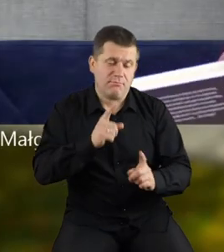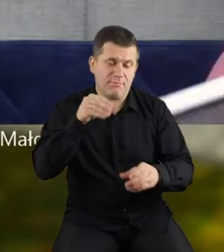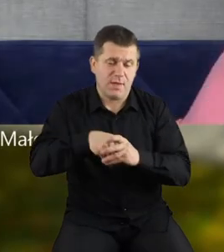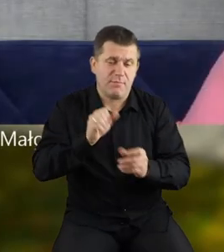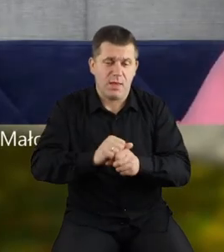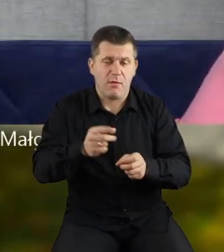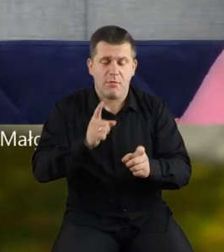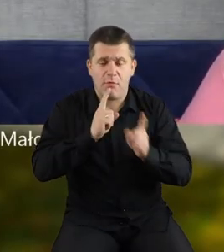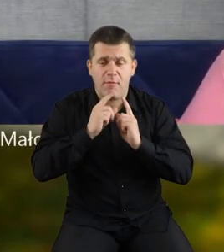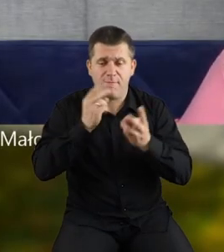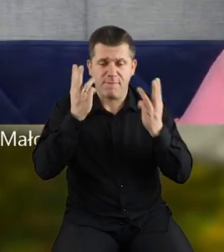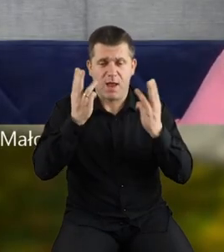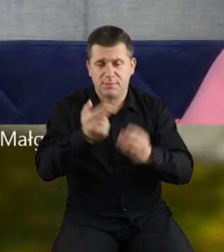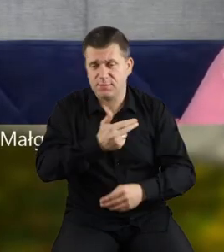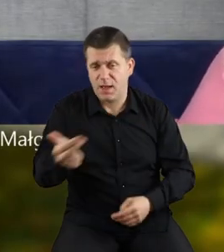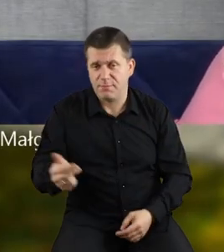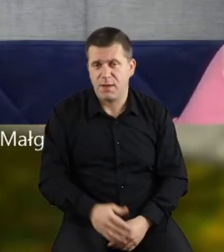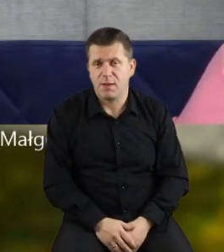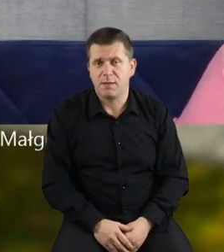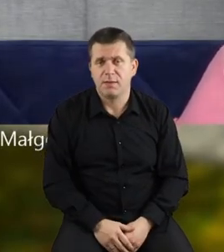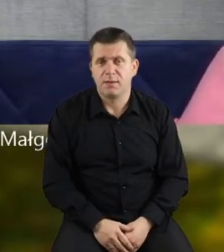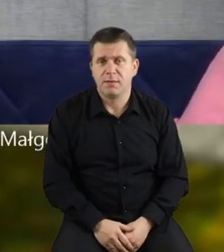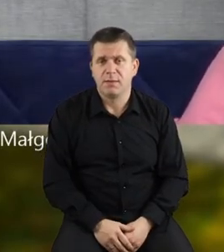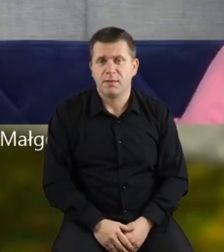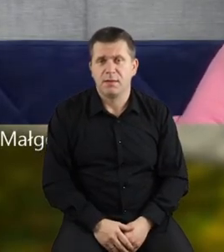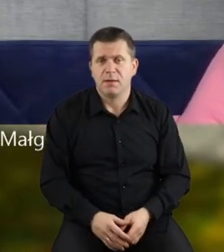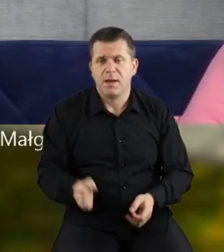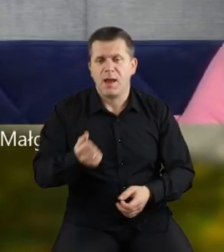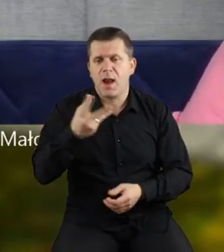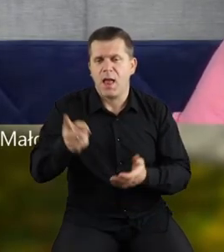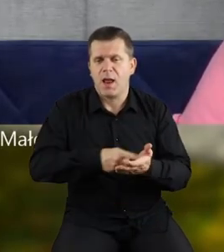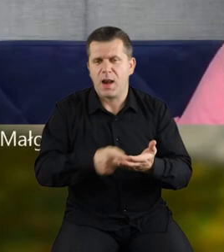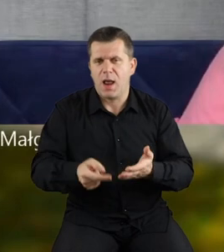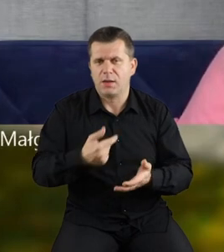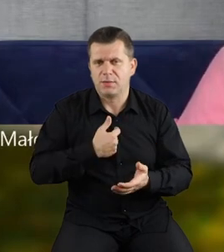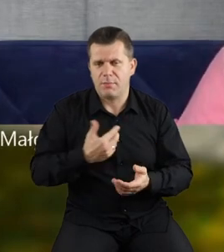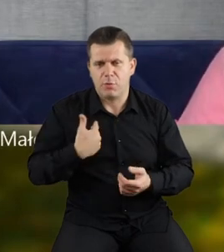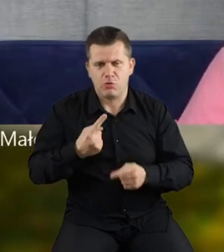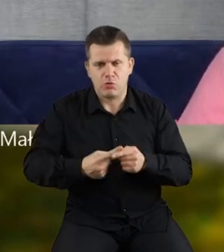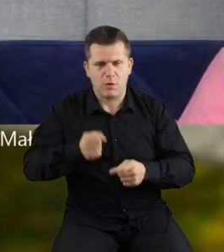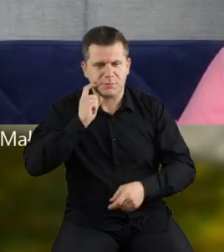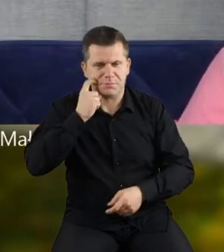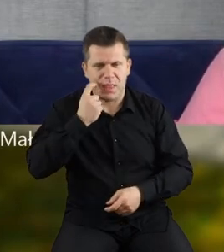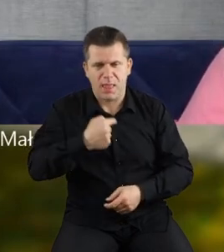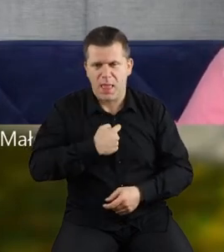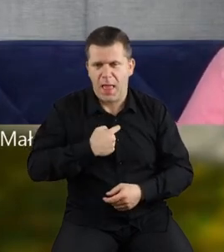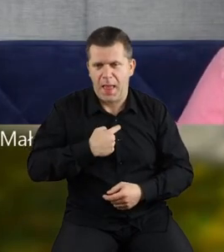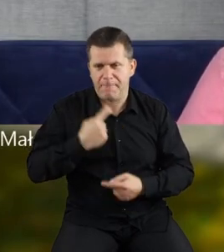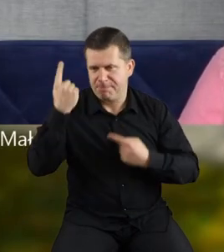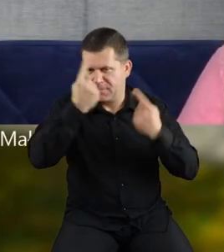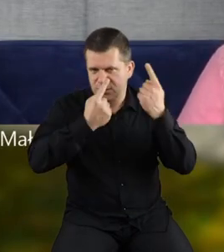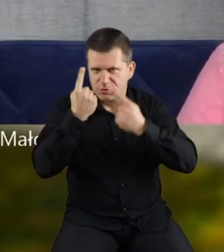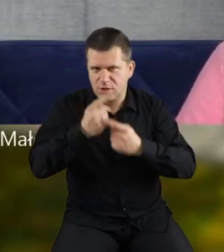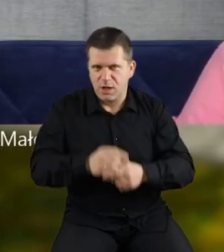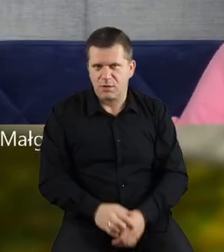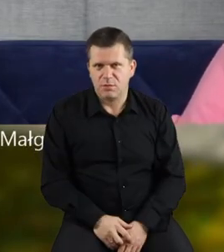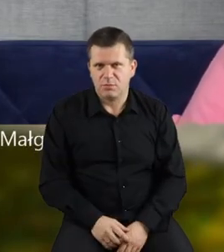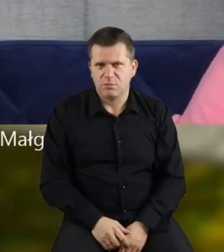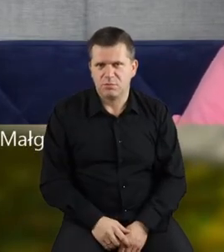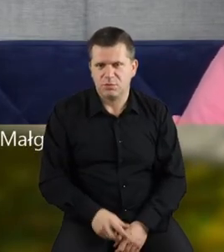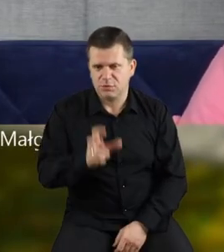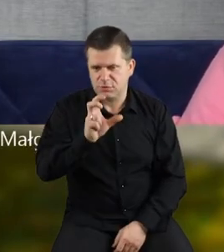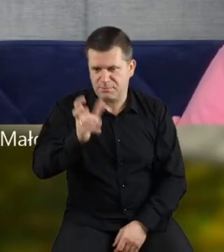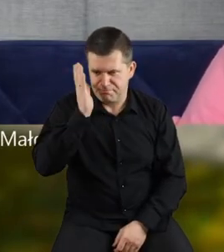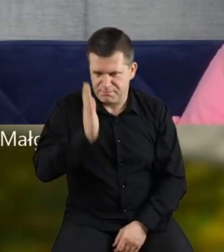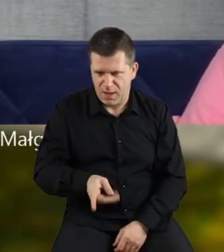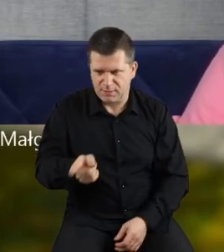podejmuje ważne tematy. Nawet przez kilka razy wybuchłam głośnym śmiechem i sobie myślałam,